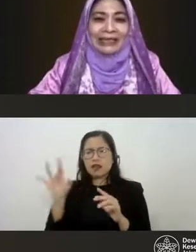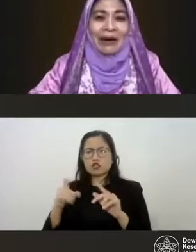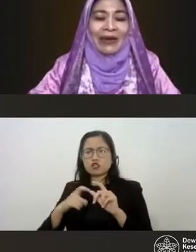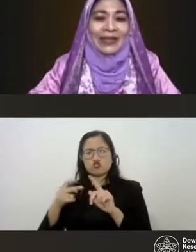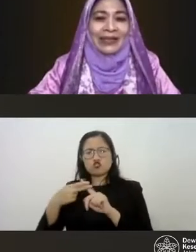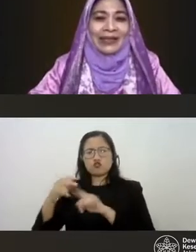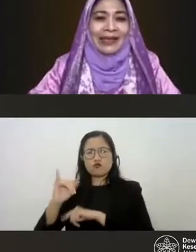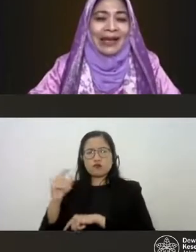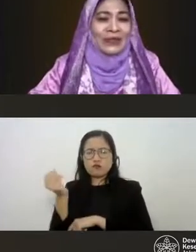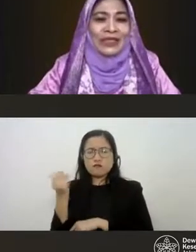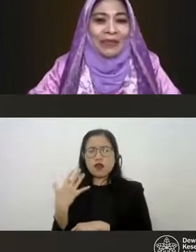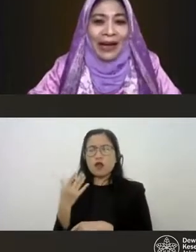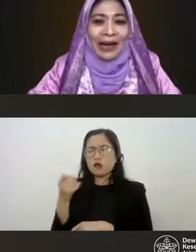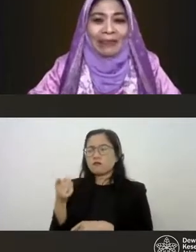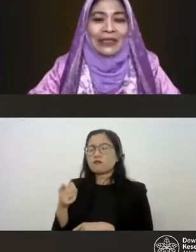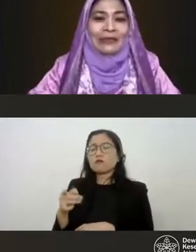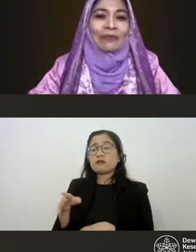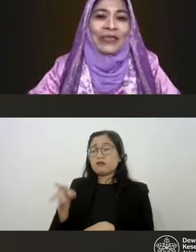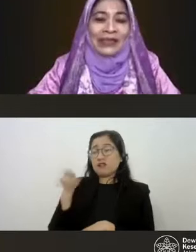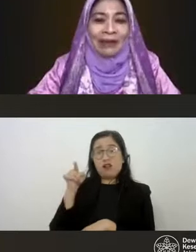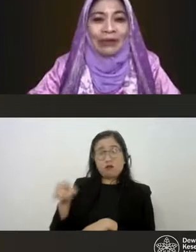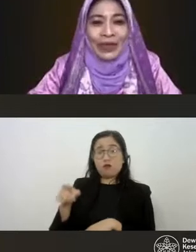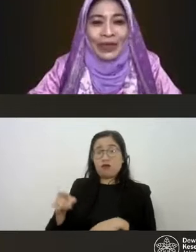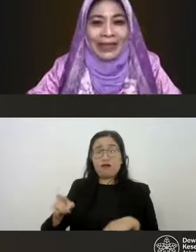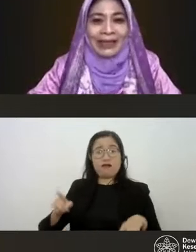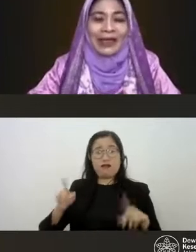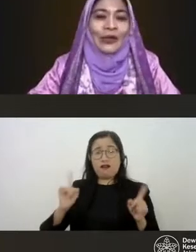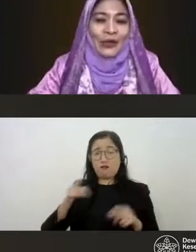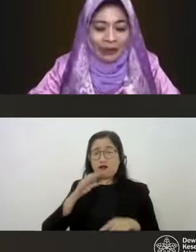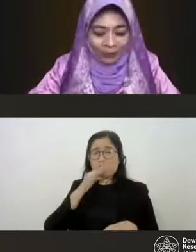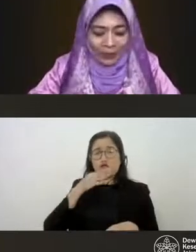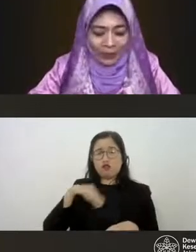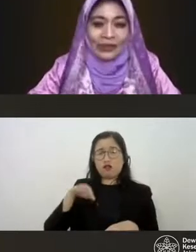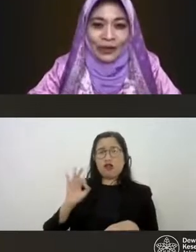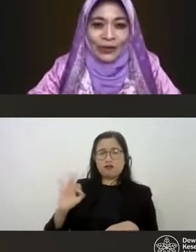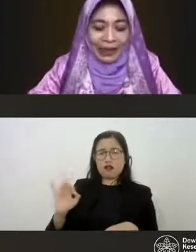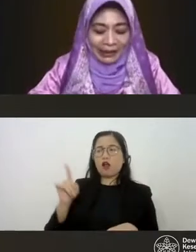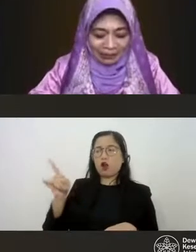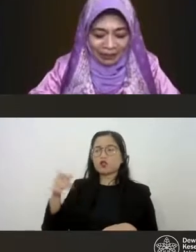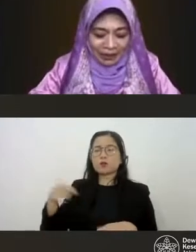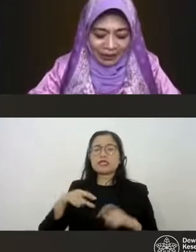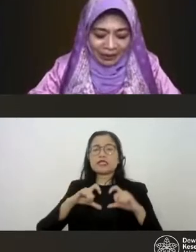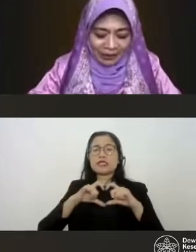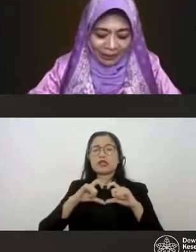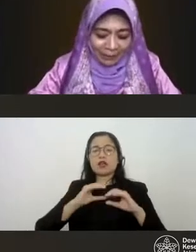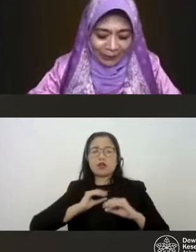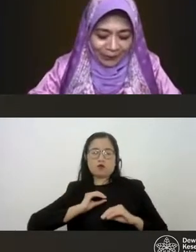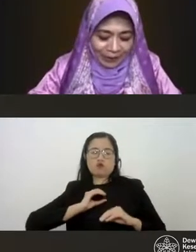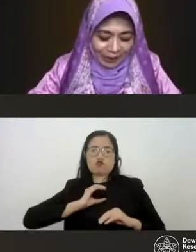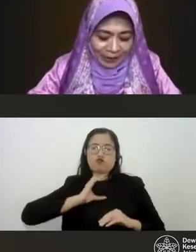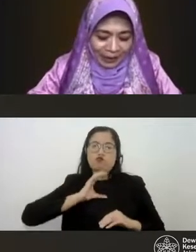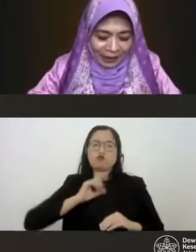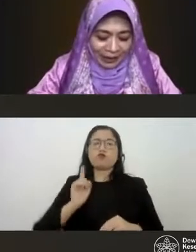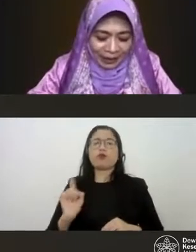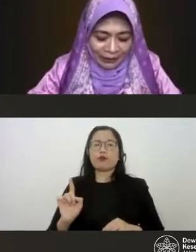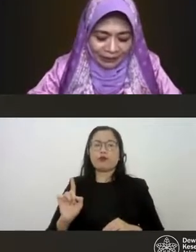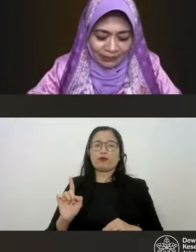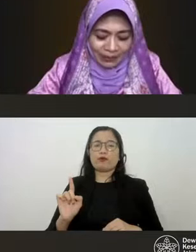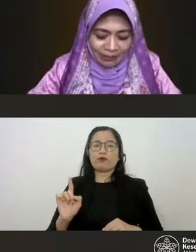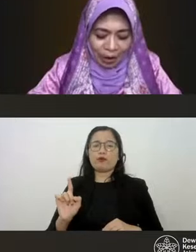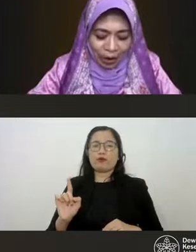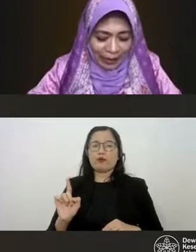jelas sih bahwa kamu tidak beragama sebelum cinta menguasai relung hidup atau relung hatimu. Karena